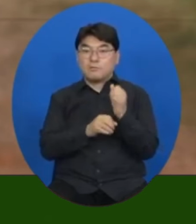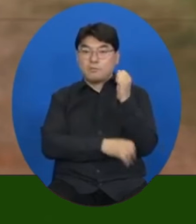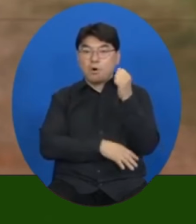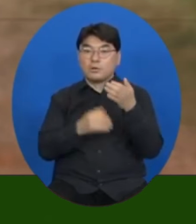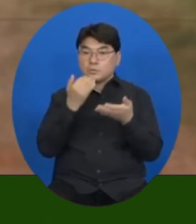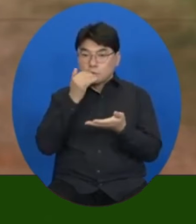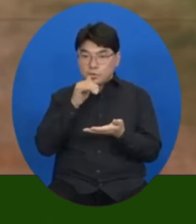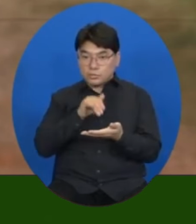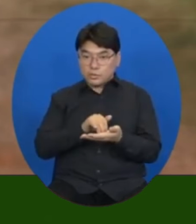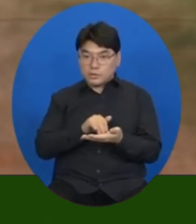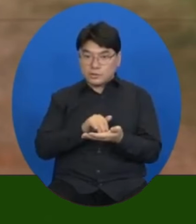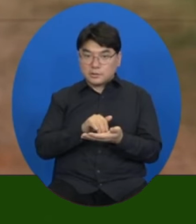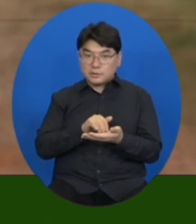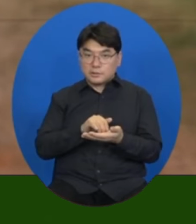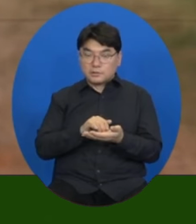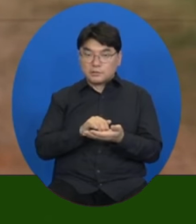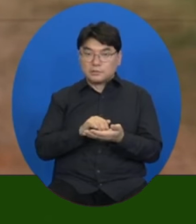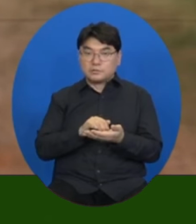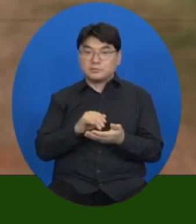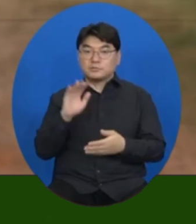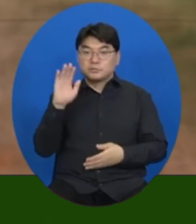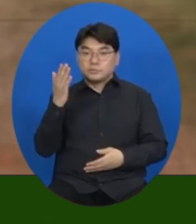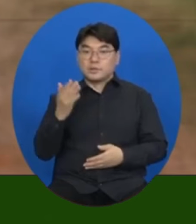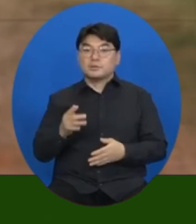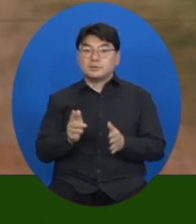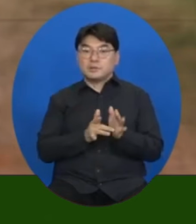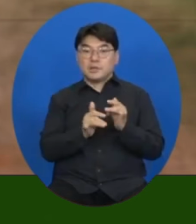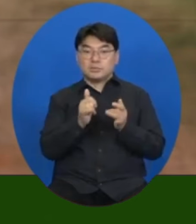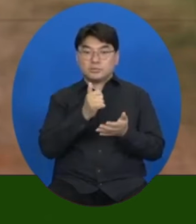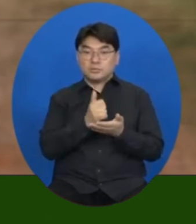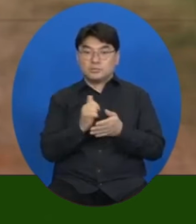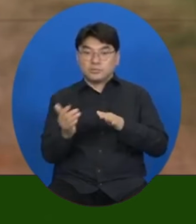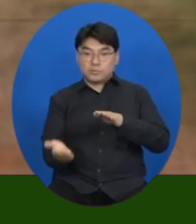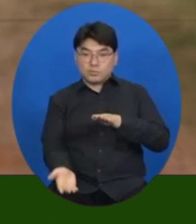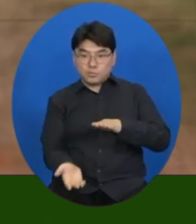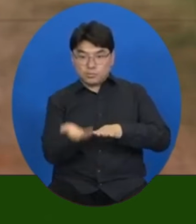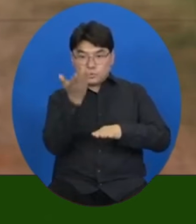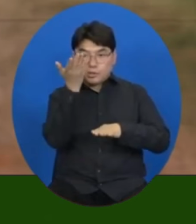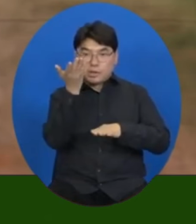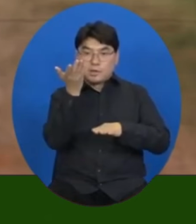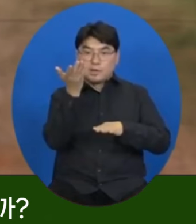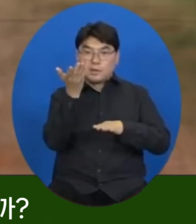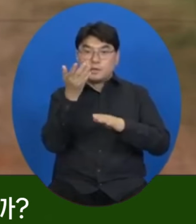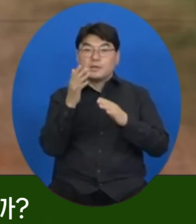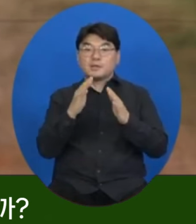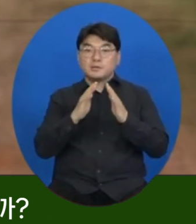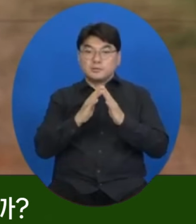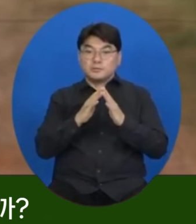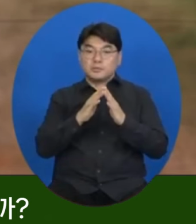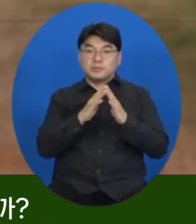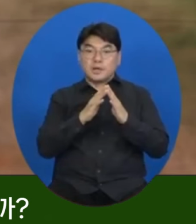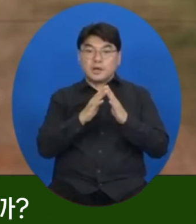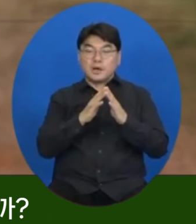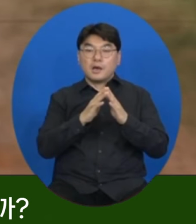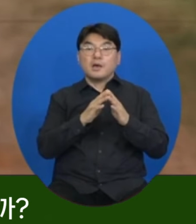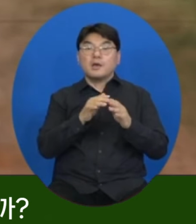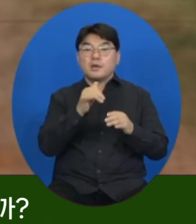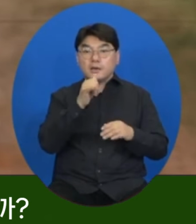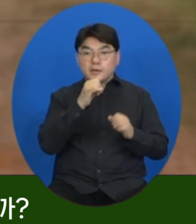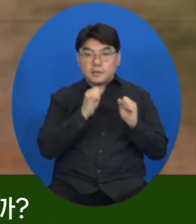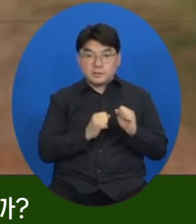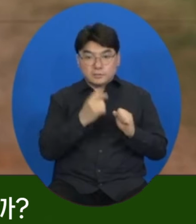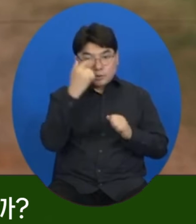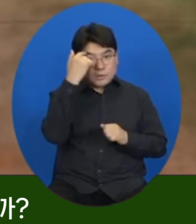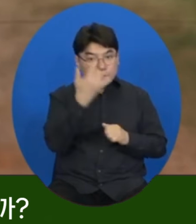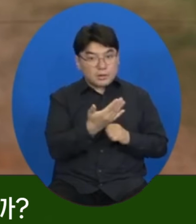대신은 그 코너스톤 대신은 그 예수 그리스도 위에 세워진 집이십니까 아니면